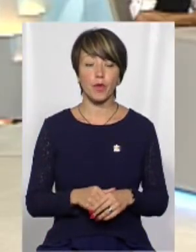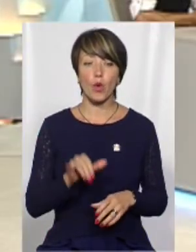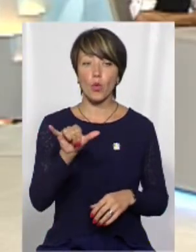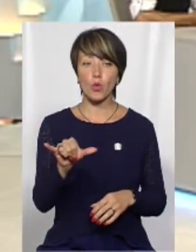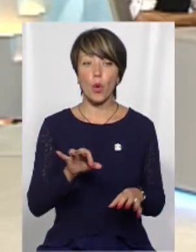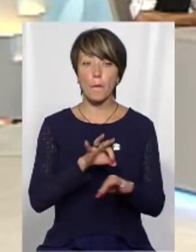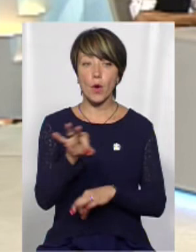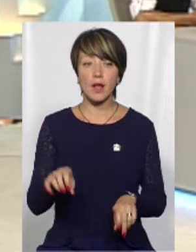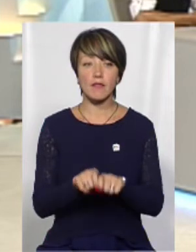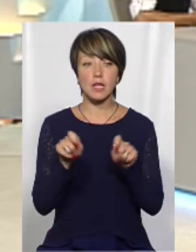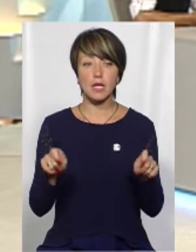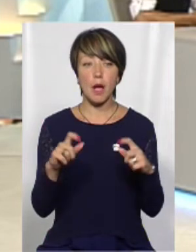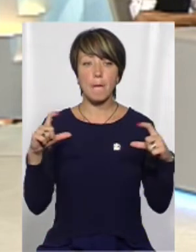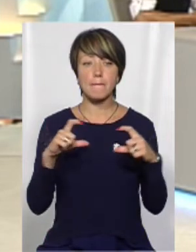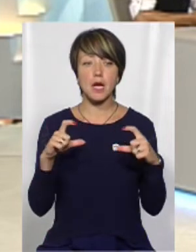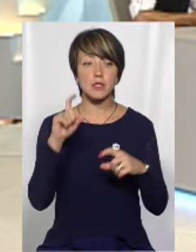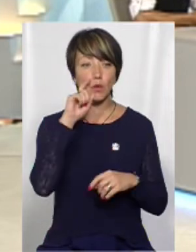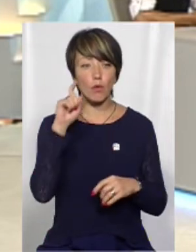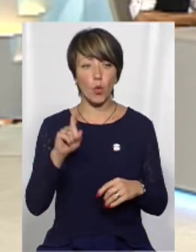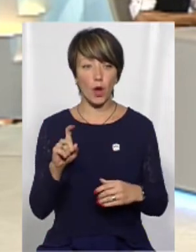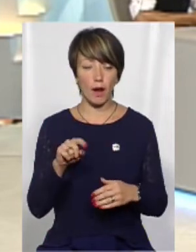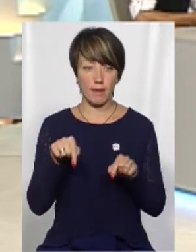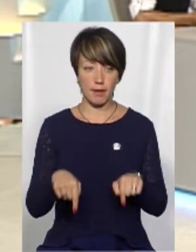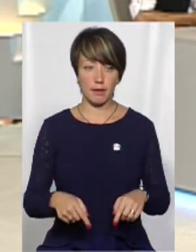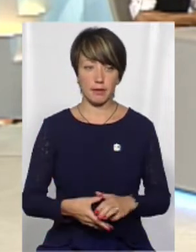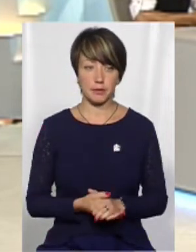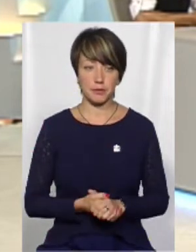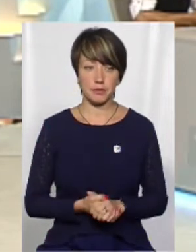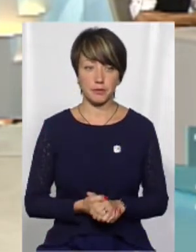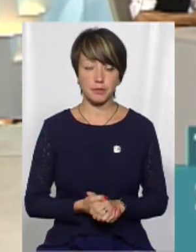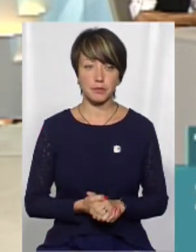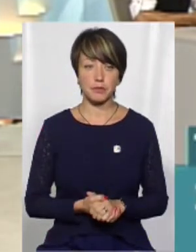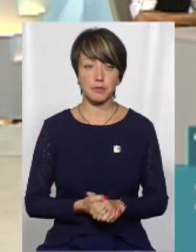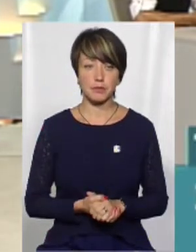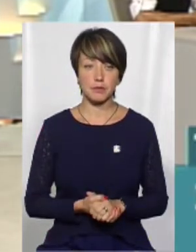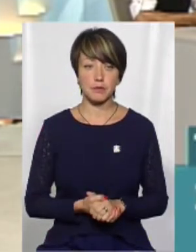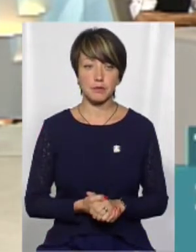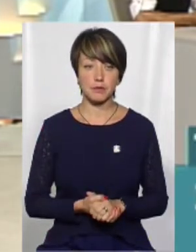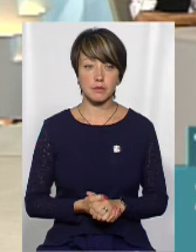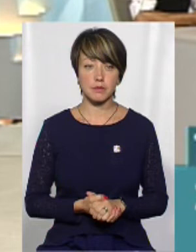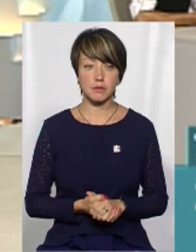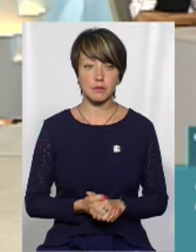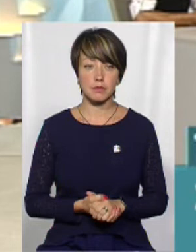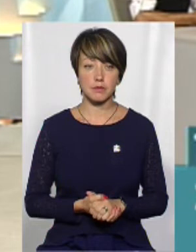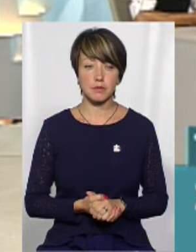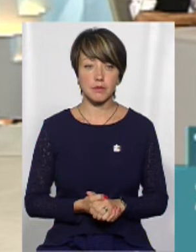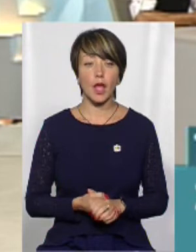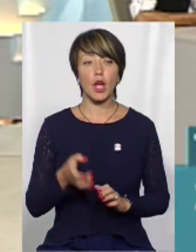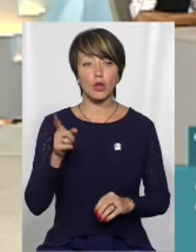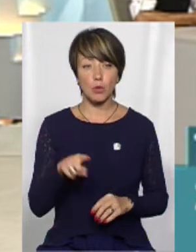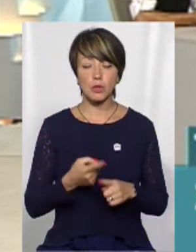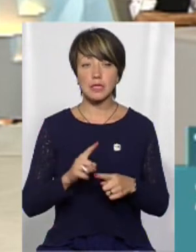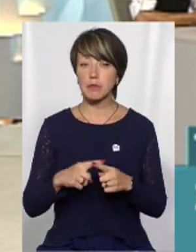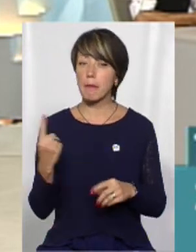нього проект відкриття магазину в Україні. Donc c'est la première fois que je vais vendre ma production en Ukraine. Тобто це